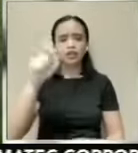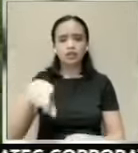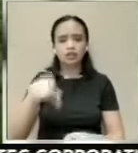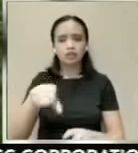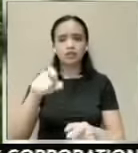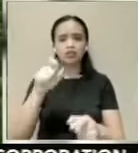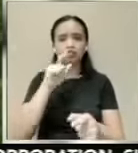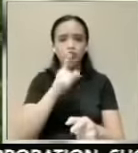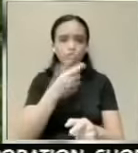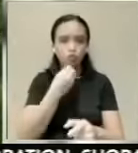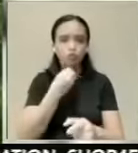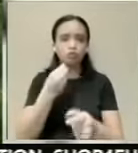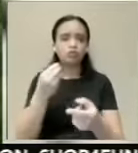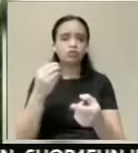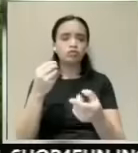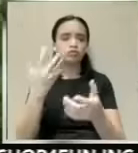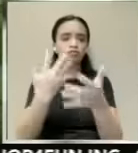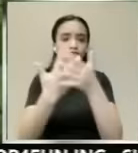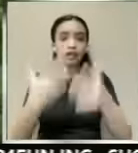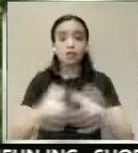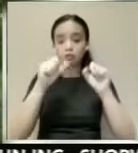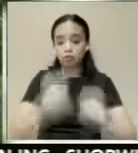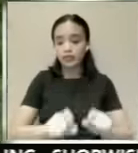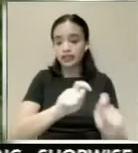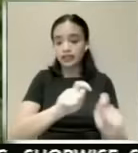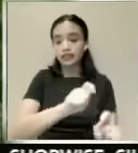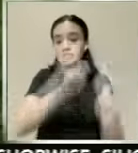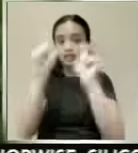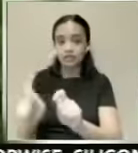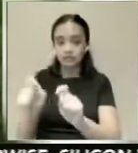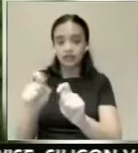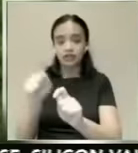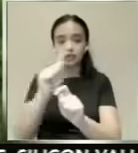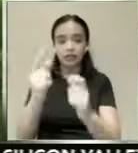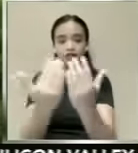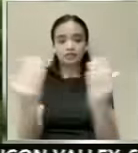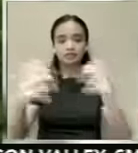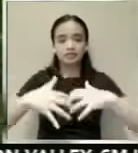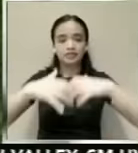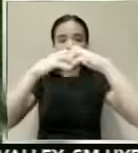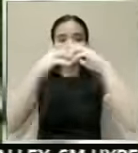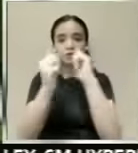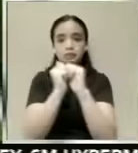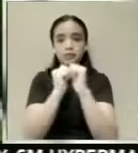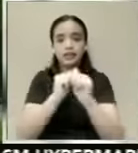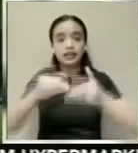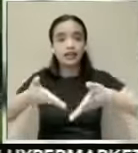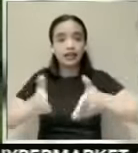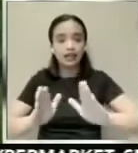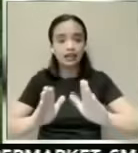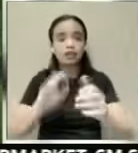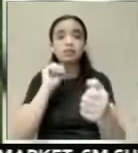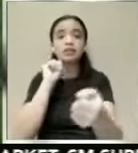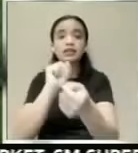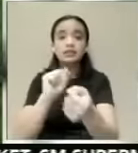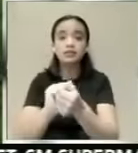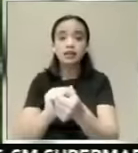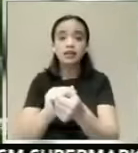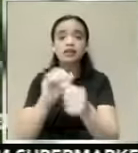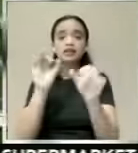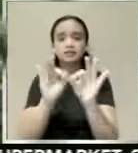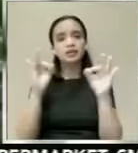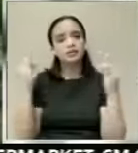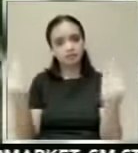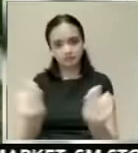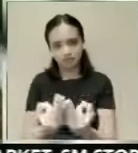Trito ay pwedeng ilipat sa itatayong baryo Libertad kung saan papayagan silang makasama ang kanilang pamilya.